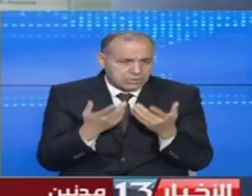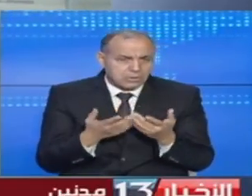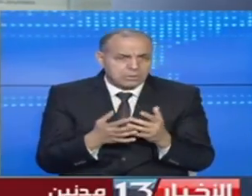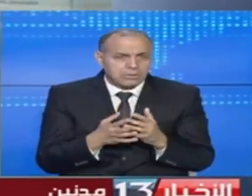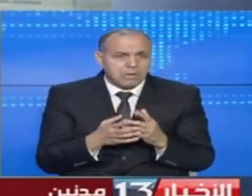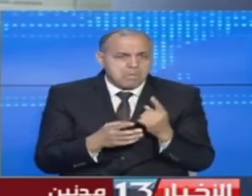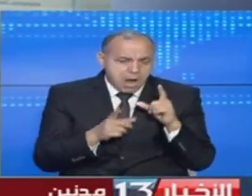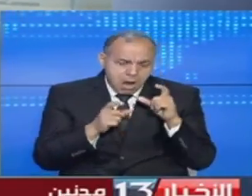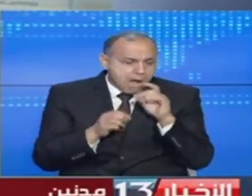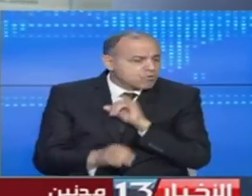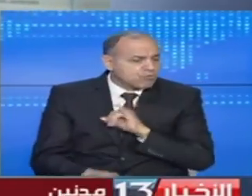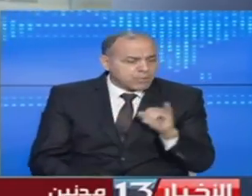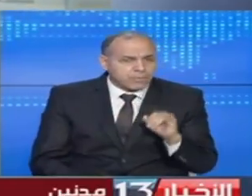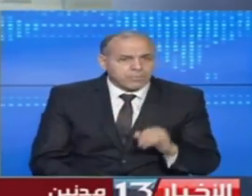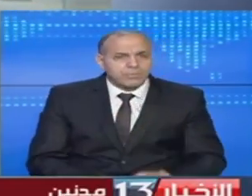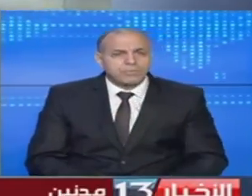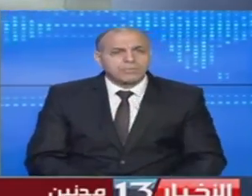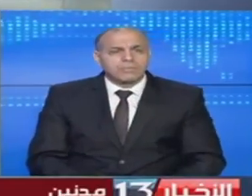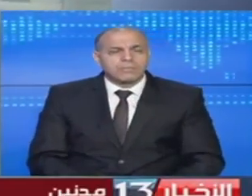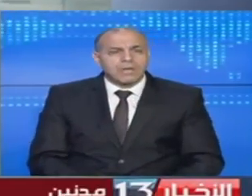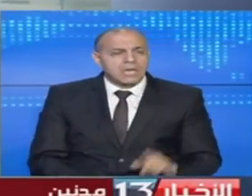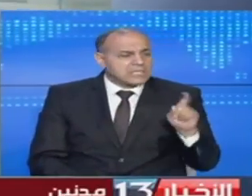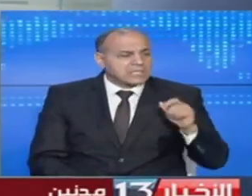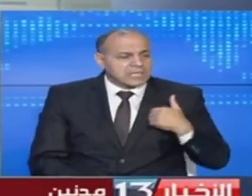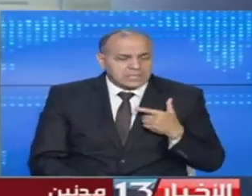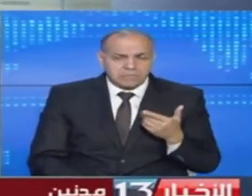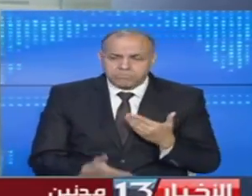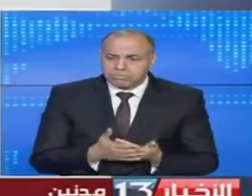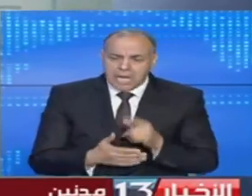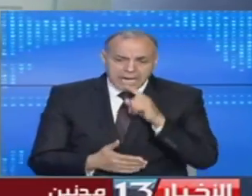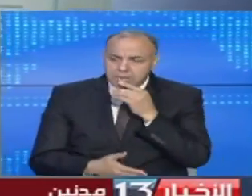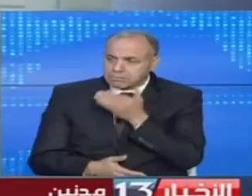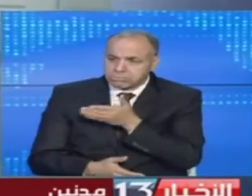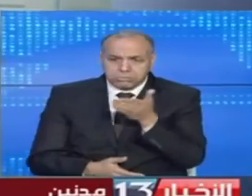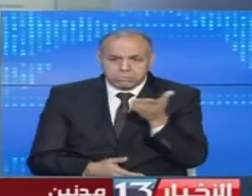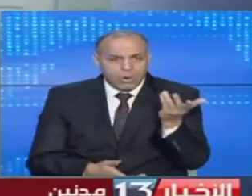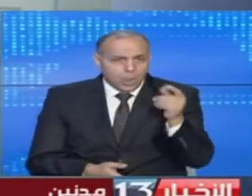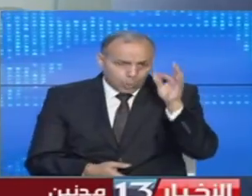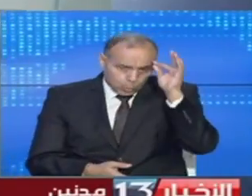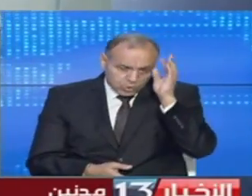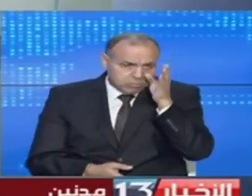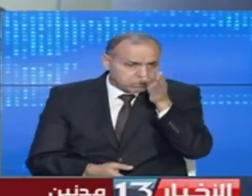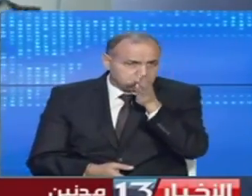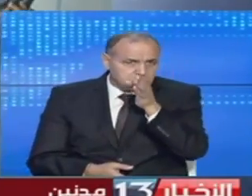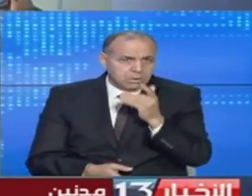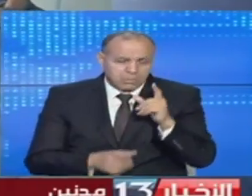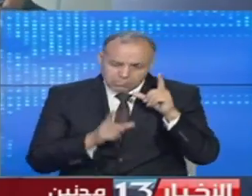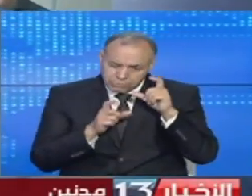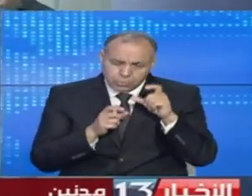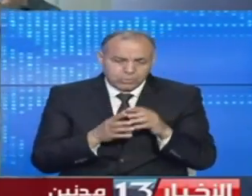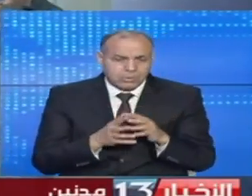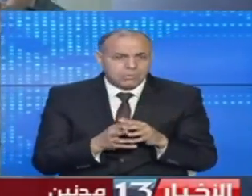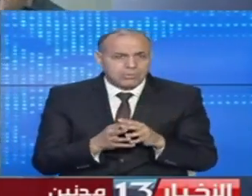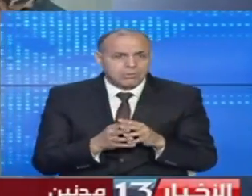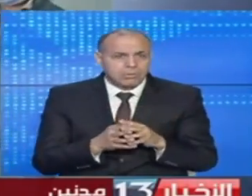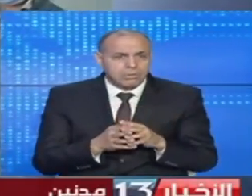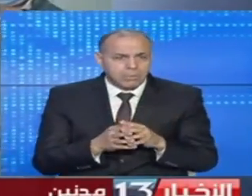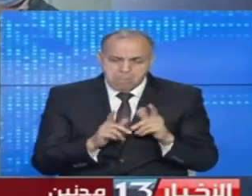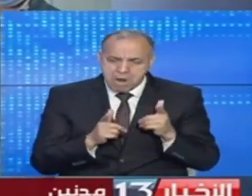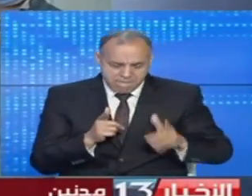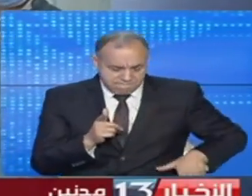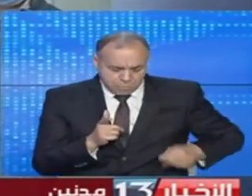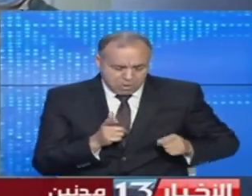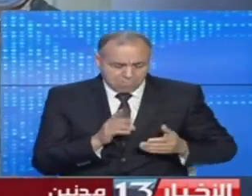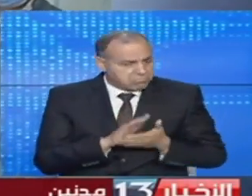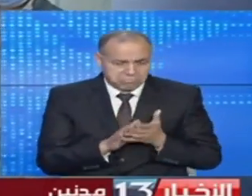كان مره اقول لك انا عندك فلوس تمشي كان ما عندك